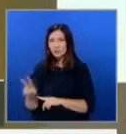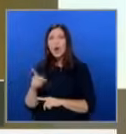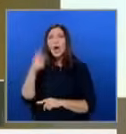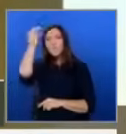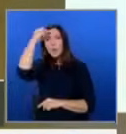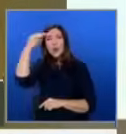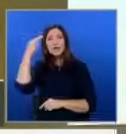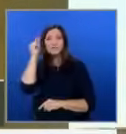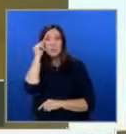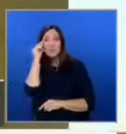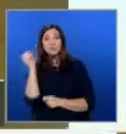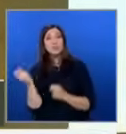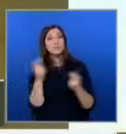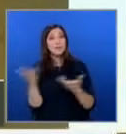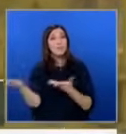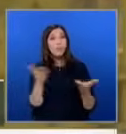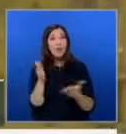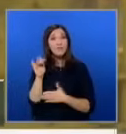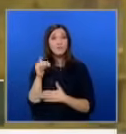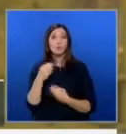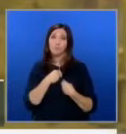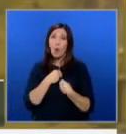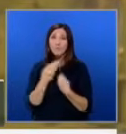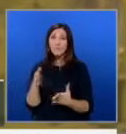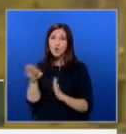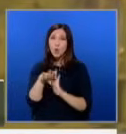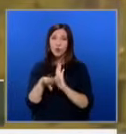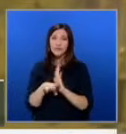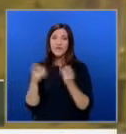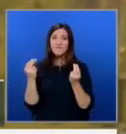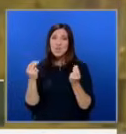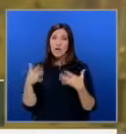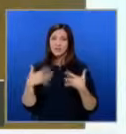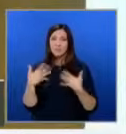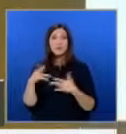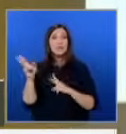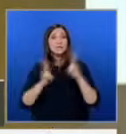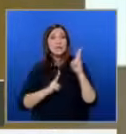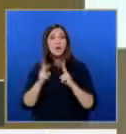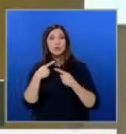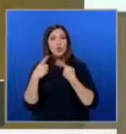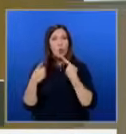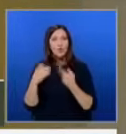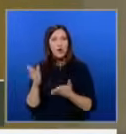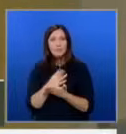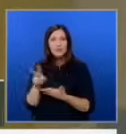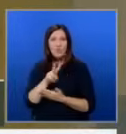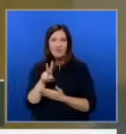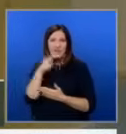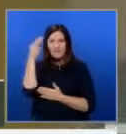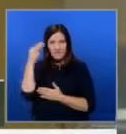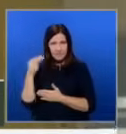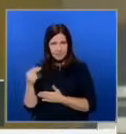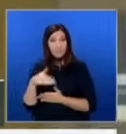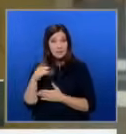Булгаргаз припомня, че са изпратили покана, за да бъдат доброволно уредени финансовите претенции съгласно договора между двете